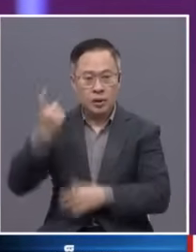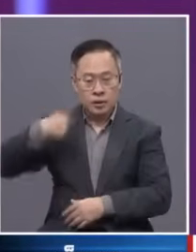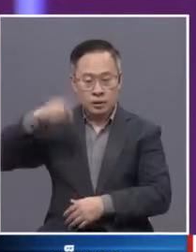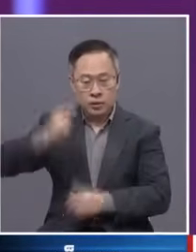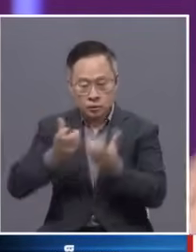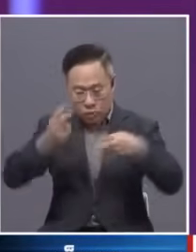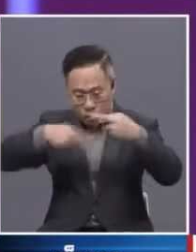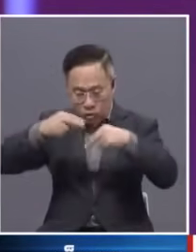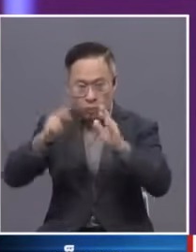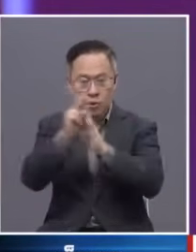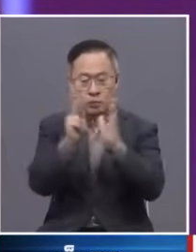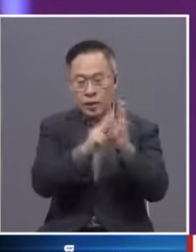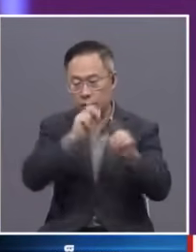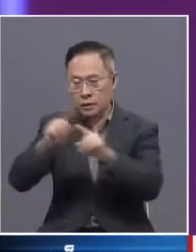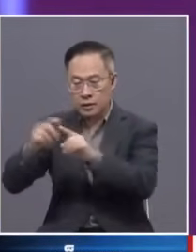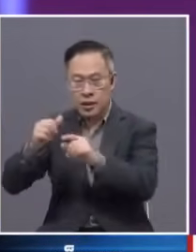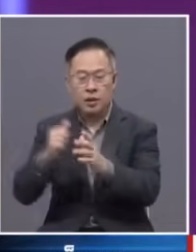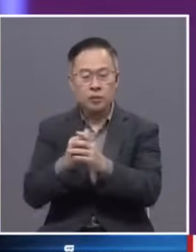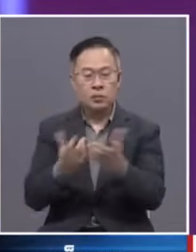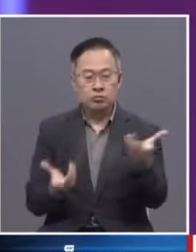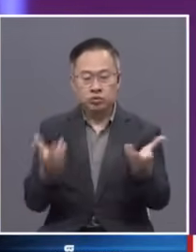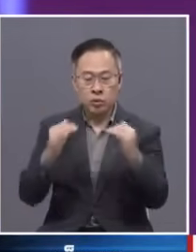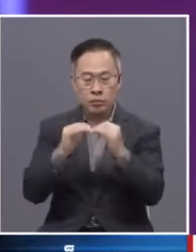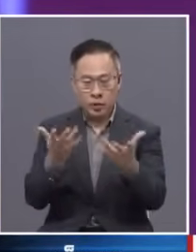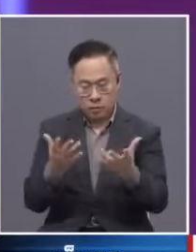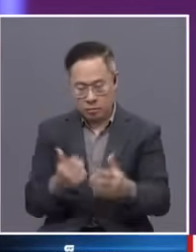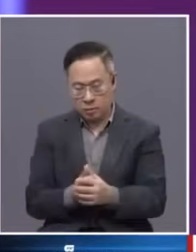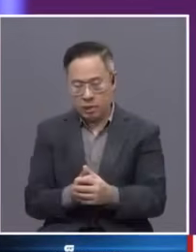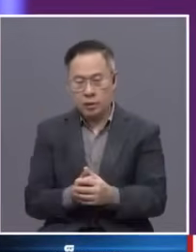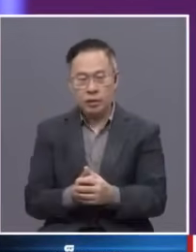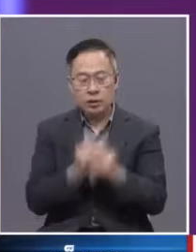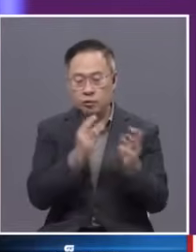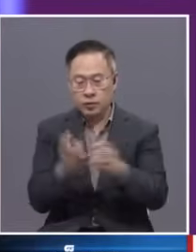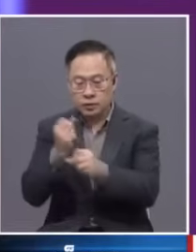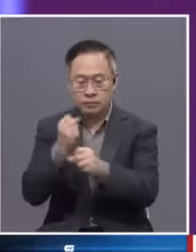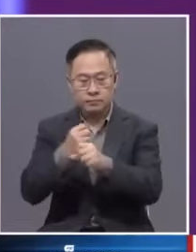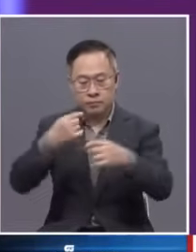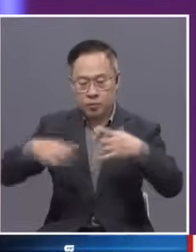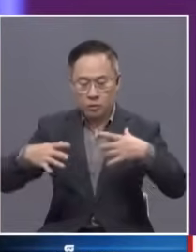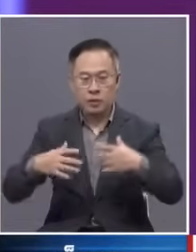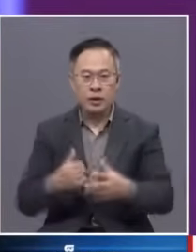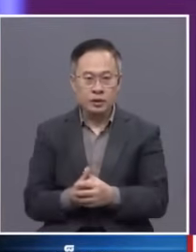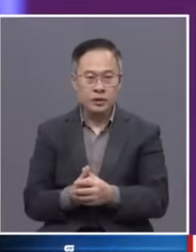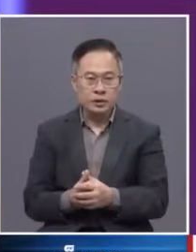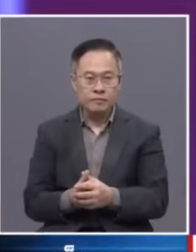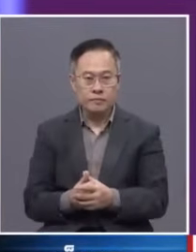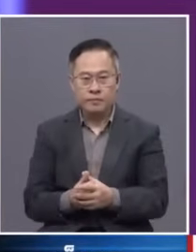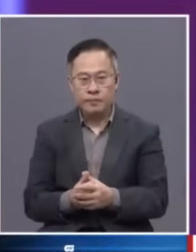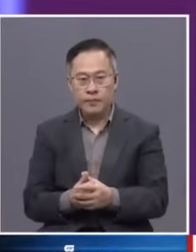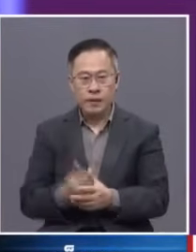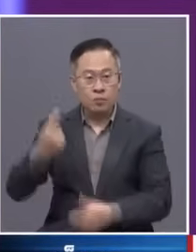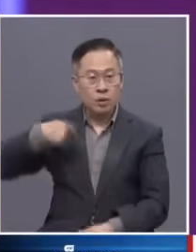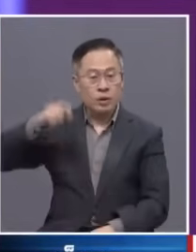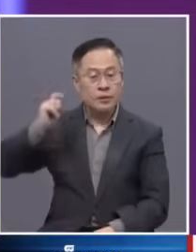ะสามารถตรวจสอบกฎหมายได้ทั้งหมดทำให้การถ่วงดุลนั้นเสียไปถือเป็นการใช้ผิดช่องทางนะครับอันนี้ก็เป็นการตั้งข้อสังเกตว่าศ